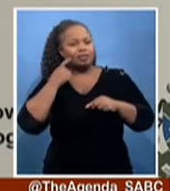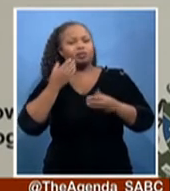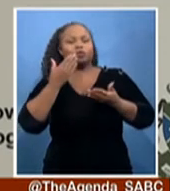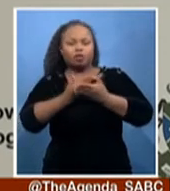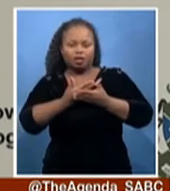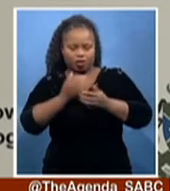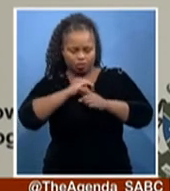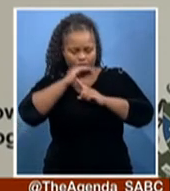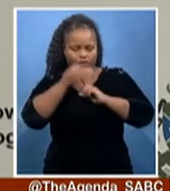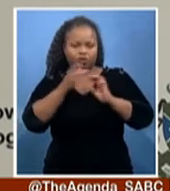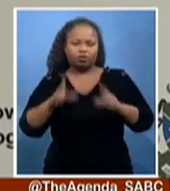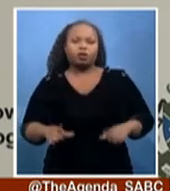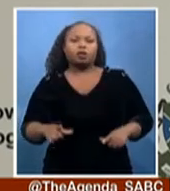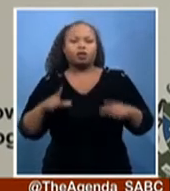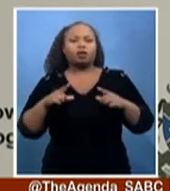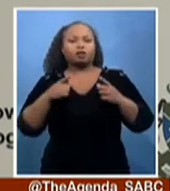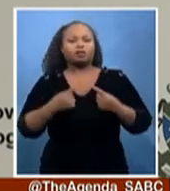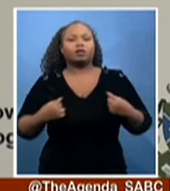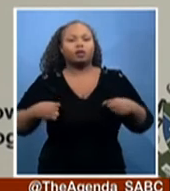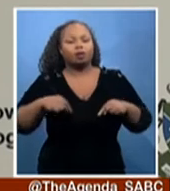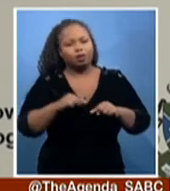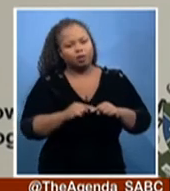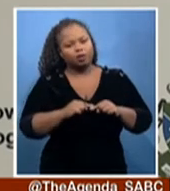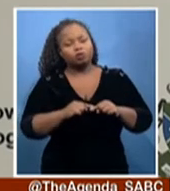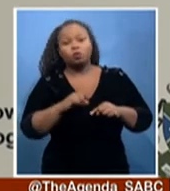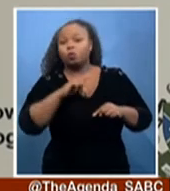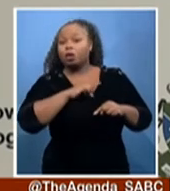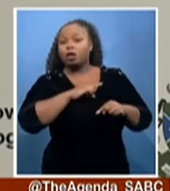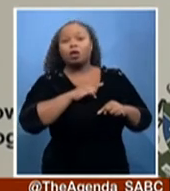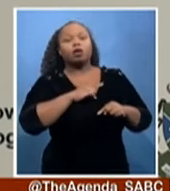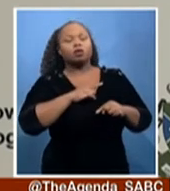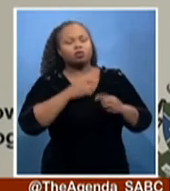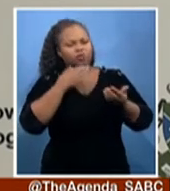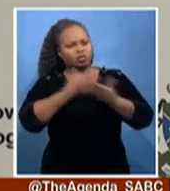a o tla fitlhelang go kgobokane batho ba le bantsi.